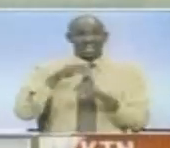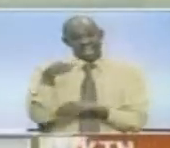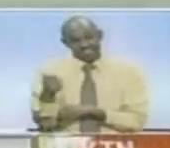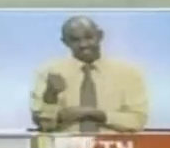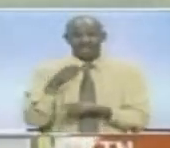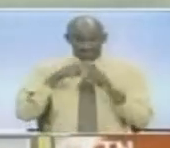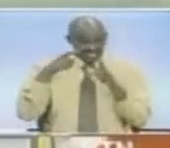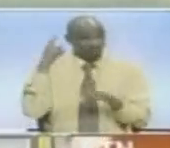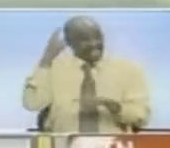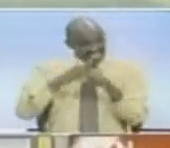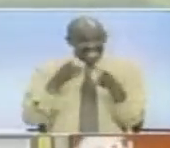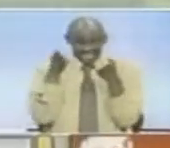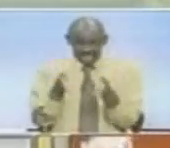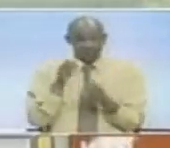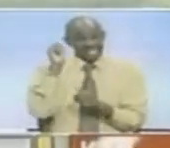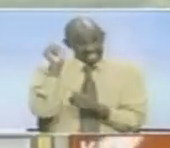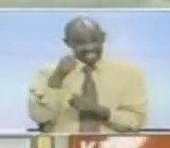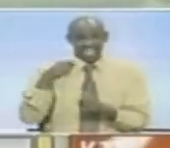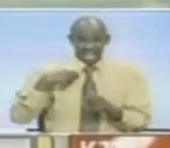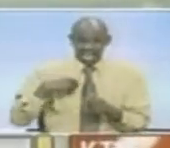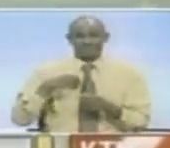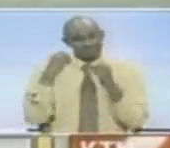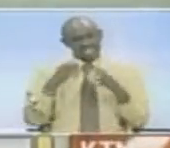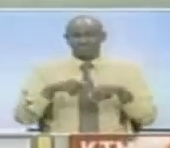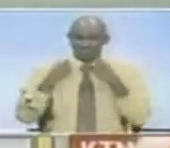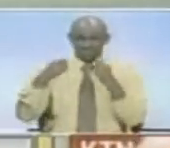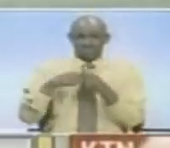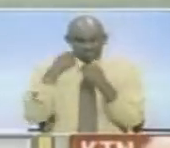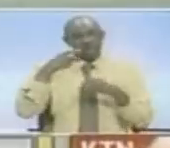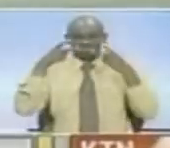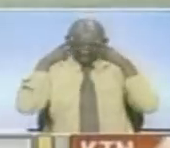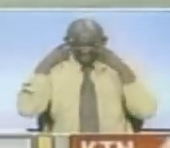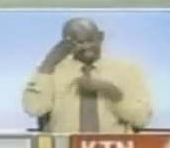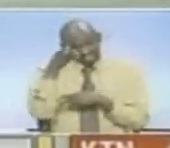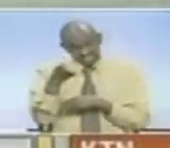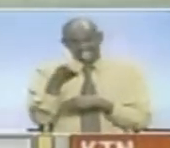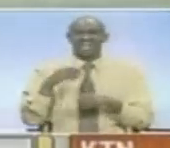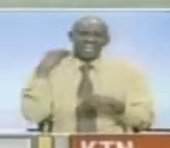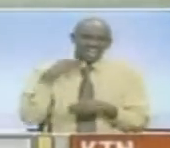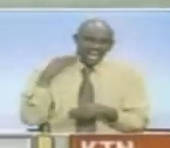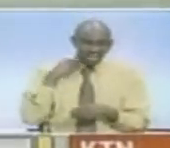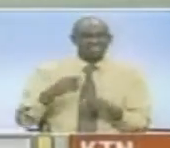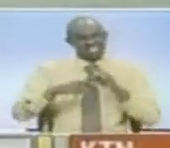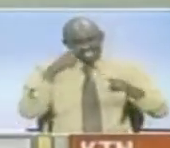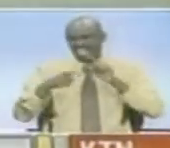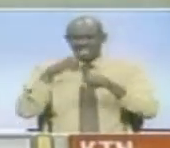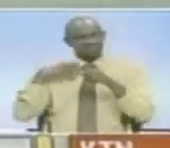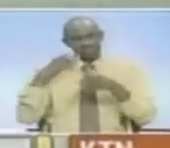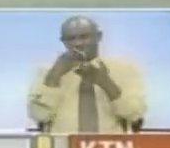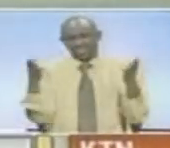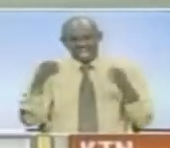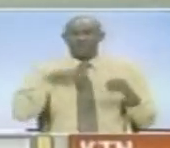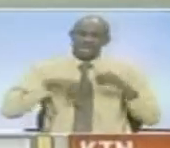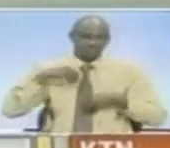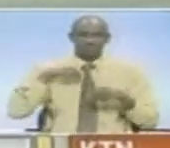Kwa kipindi cha mwaka mmoja sasa, Kenya imekuwa ikikumbwa na msukosuko wa ugaidi, uhalifu, mauaji ya kiholela na ufisadi.